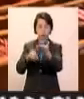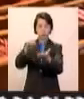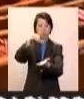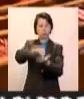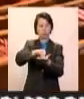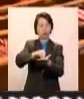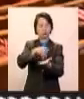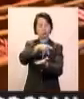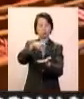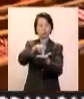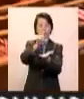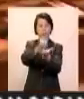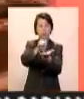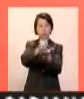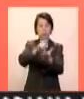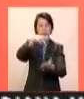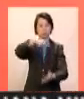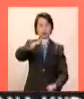media PICC.